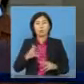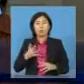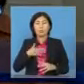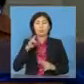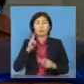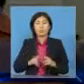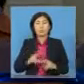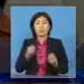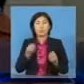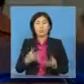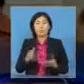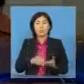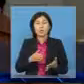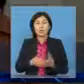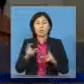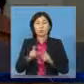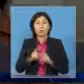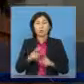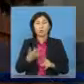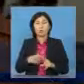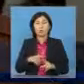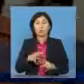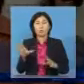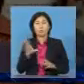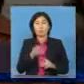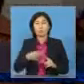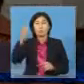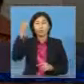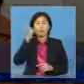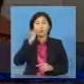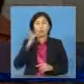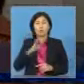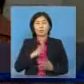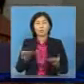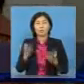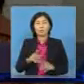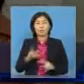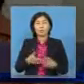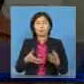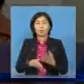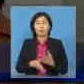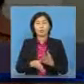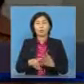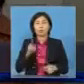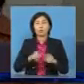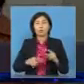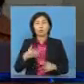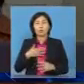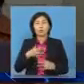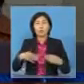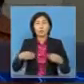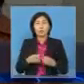Светы, и мне просто не хватает слов, чтобы выразить признательность тем, кто не остался в стороне от горя родной для меня